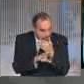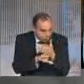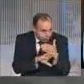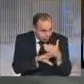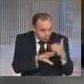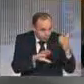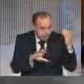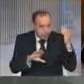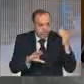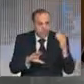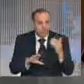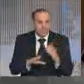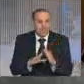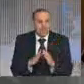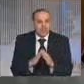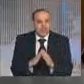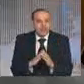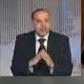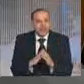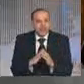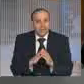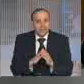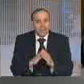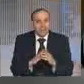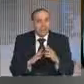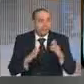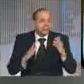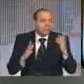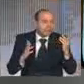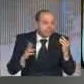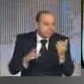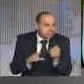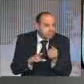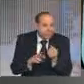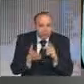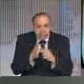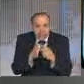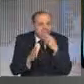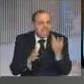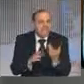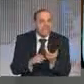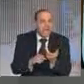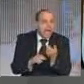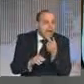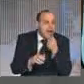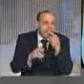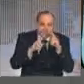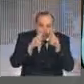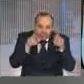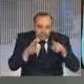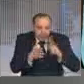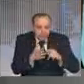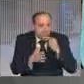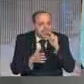بانجاز نوع من نجم نقولوا لكسيك والا شارت معناها ميثاق